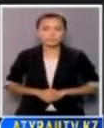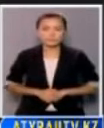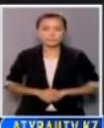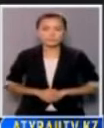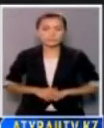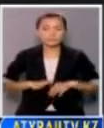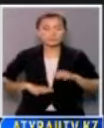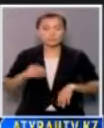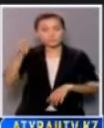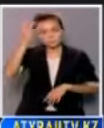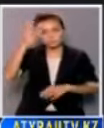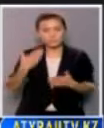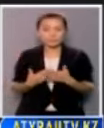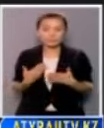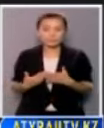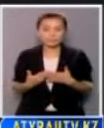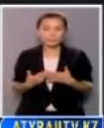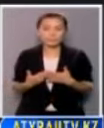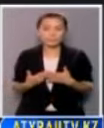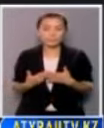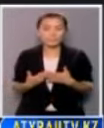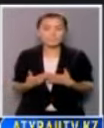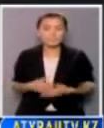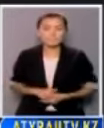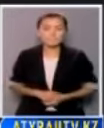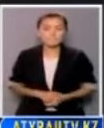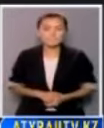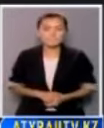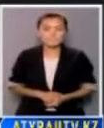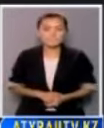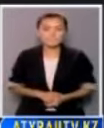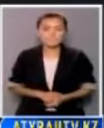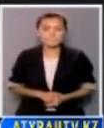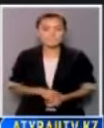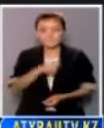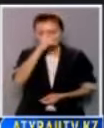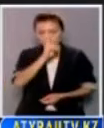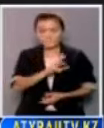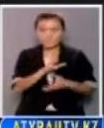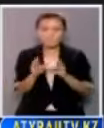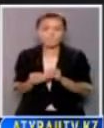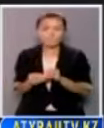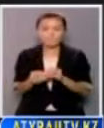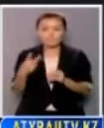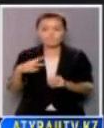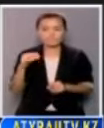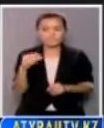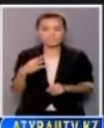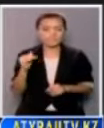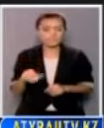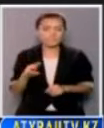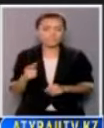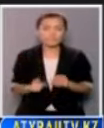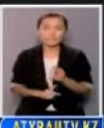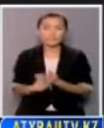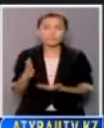мамандықты Түркияда мысалы, енді жарнама емес, бір жылдық оқу ақысы бакалавр 20-30 мың теңгеден